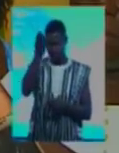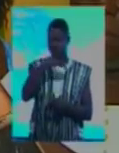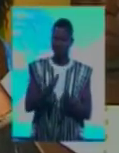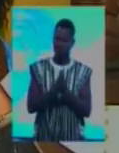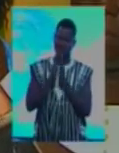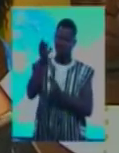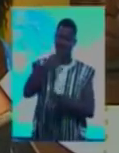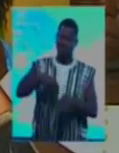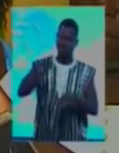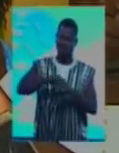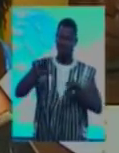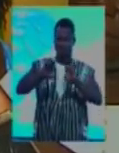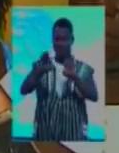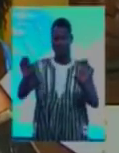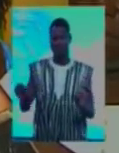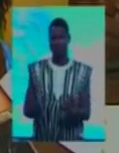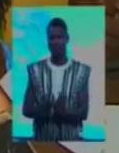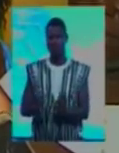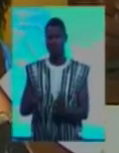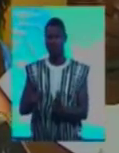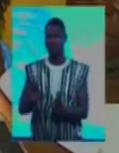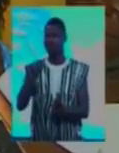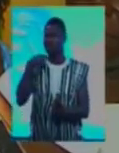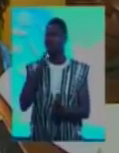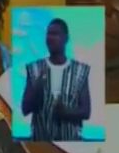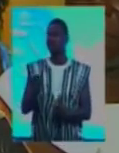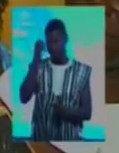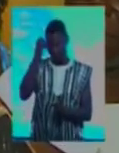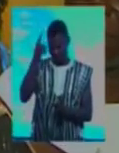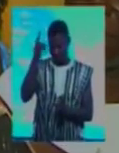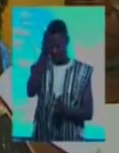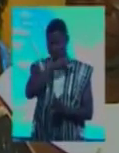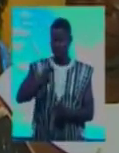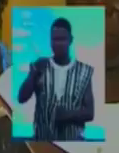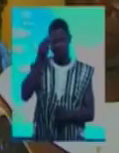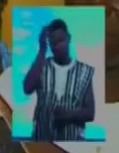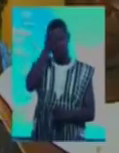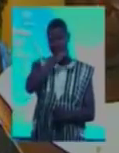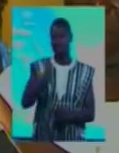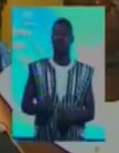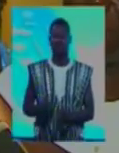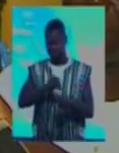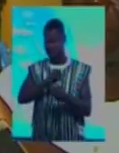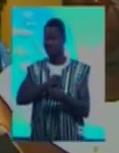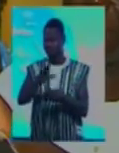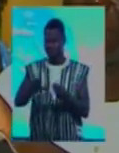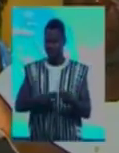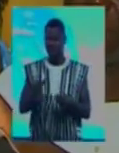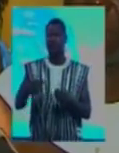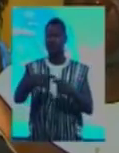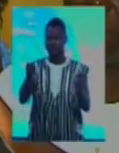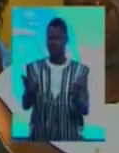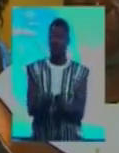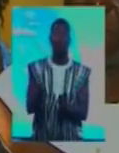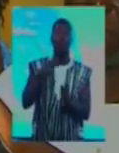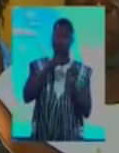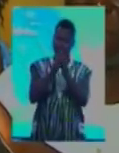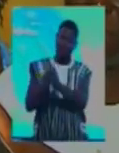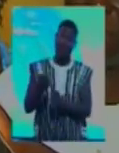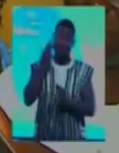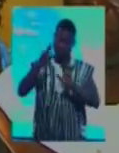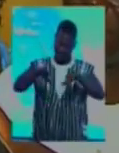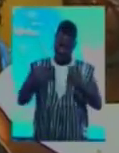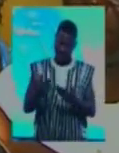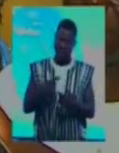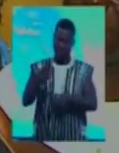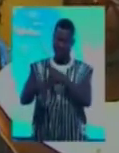comité. Bien sûr, tu comprends, non seulement le ministère de l'Environnement, mais bien sûr le groupe de plaidoyer, pour qu'ensemble, on essaie de voir comment